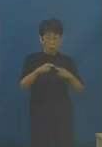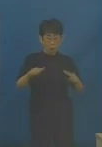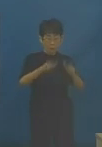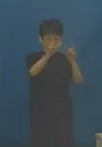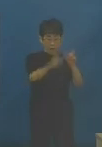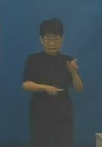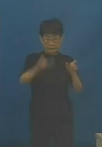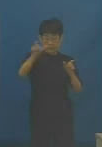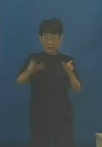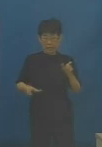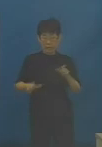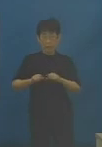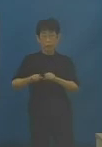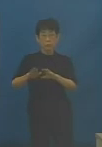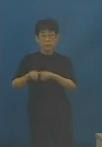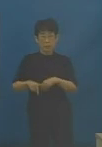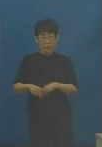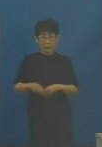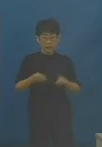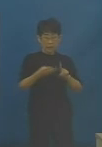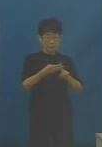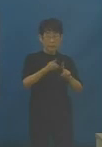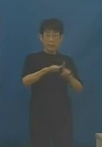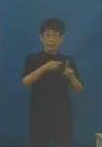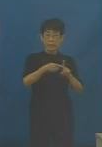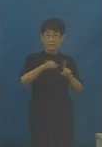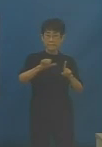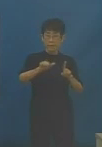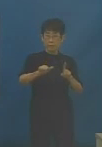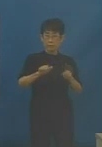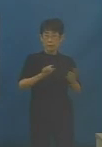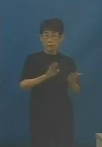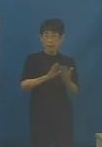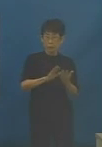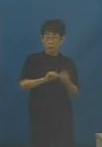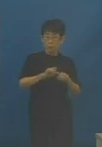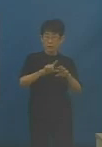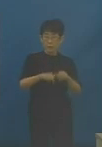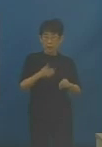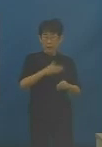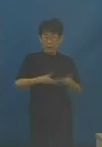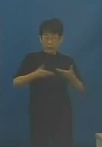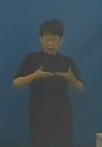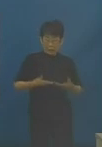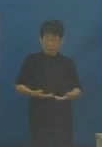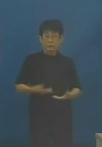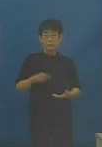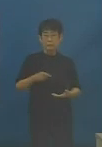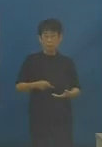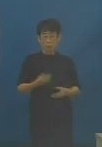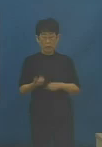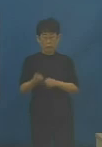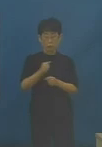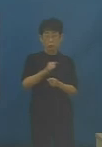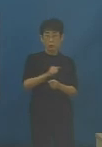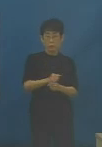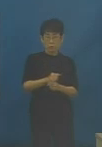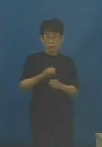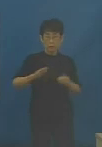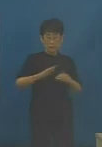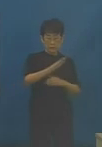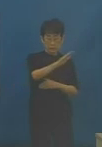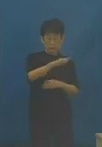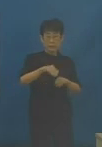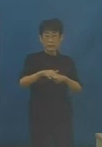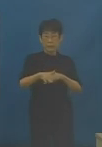として、私ども BA.5 に対応した安心を確立をする進化系のシステムとして入ってい